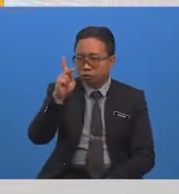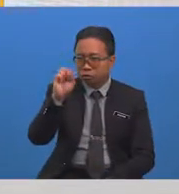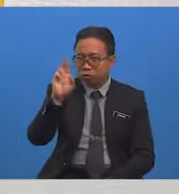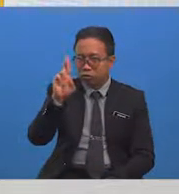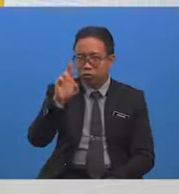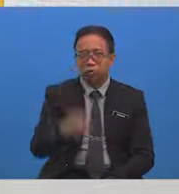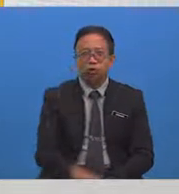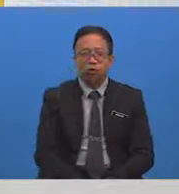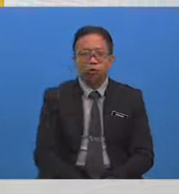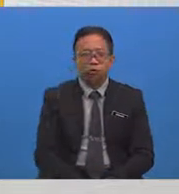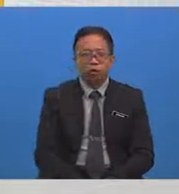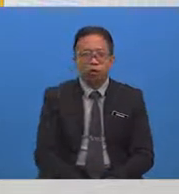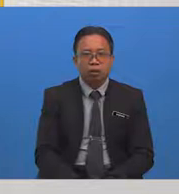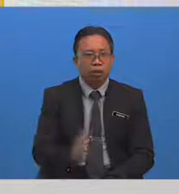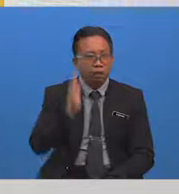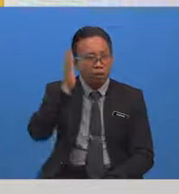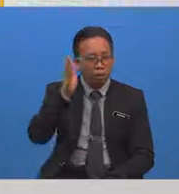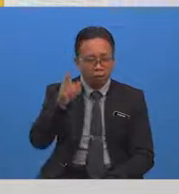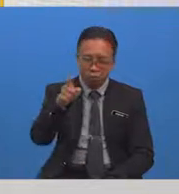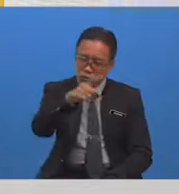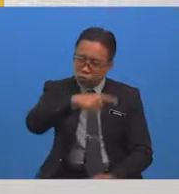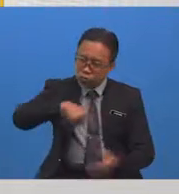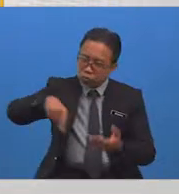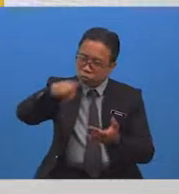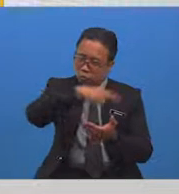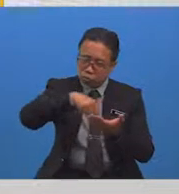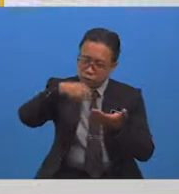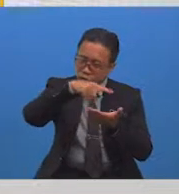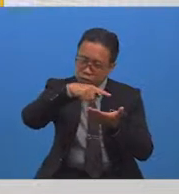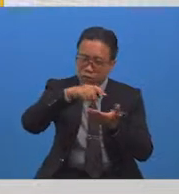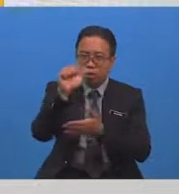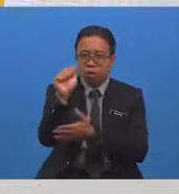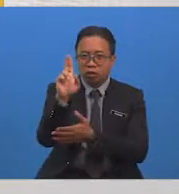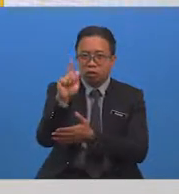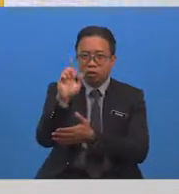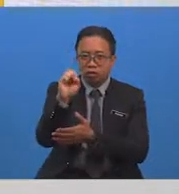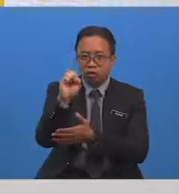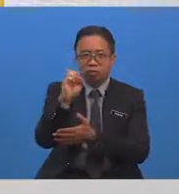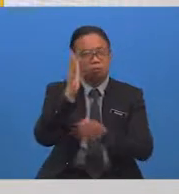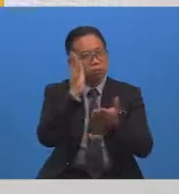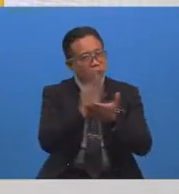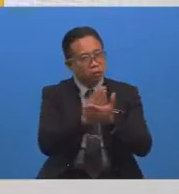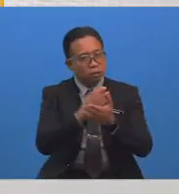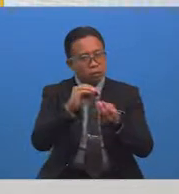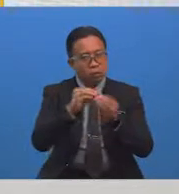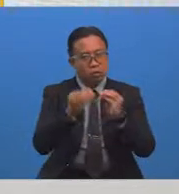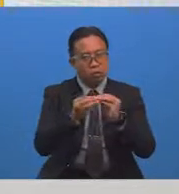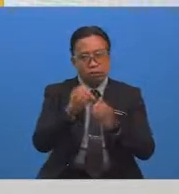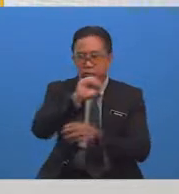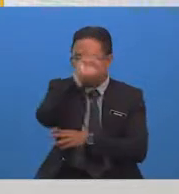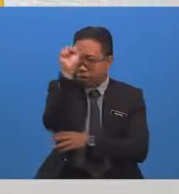of kerajinan akan putar sekali sejarah otometic dan berhenti pada nombo